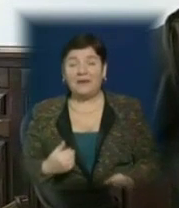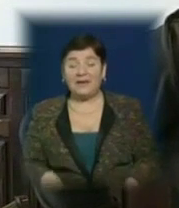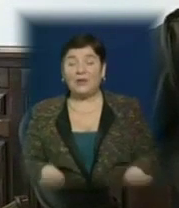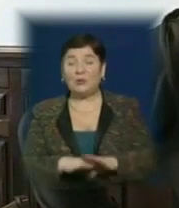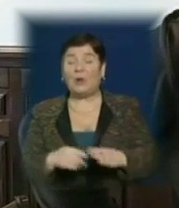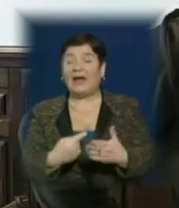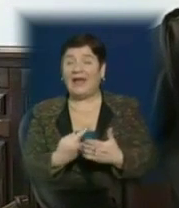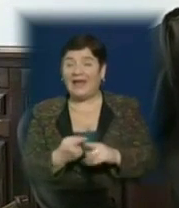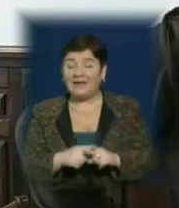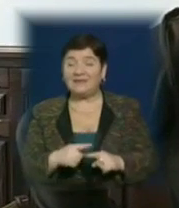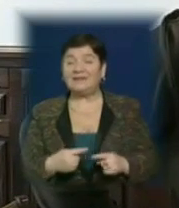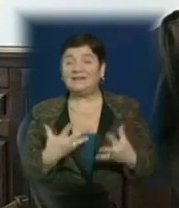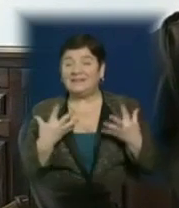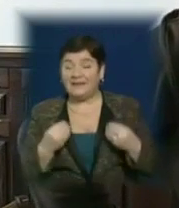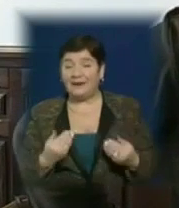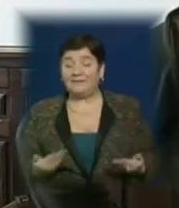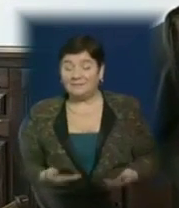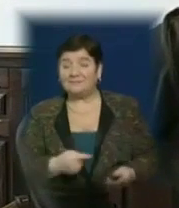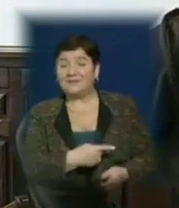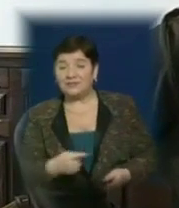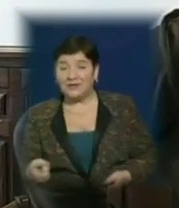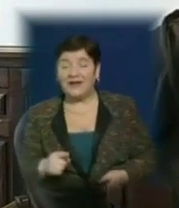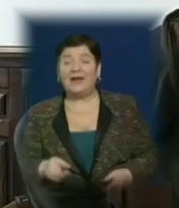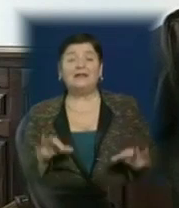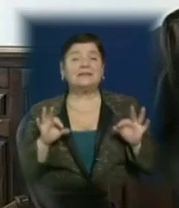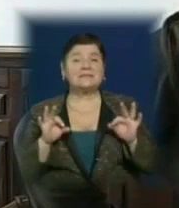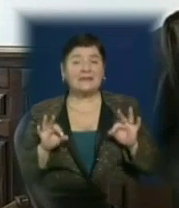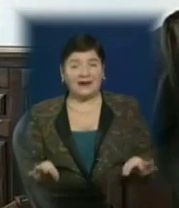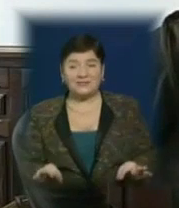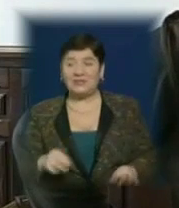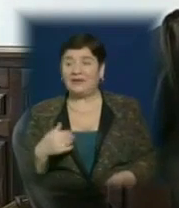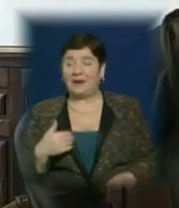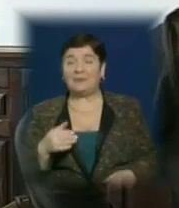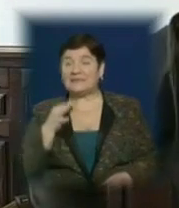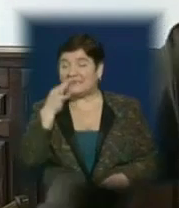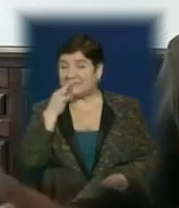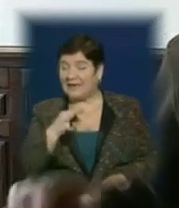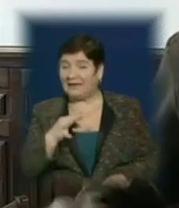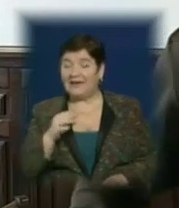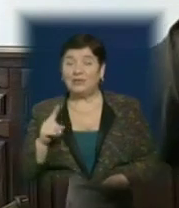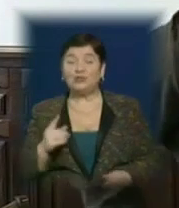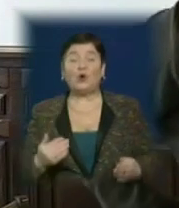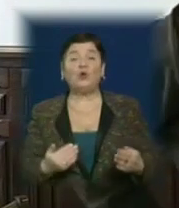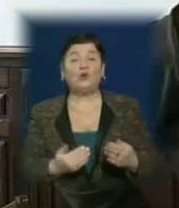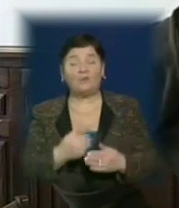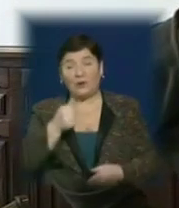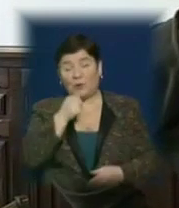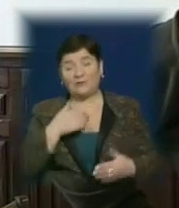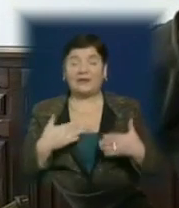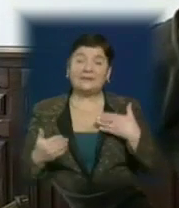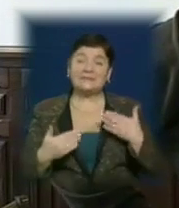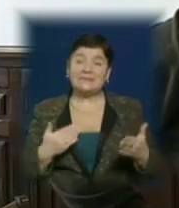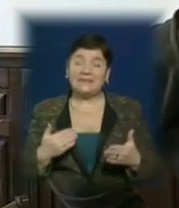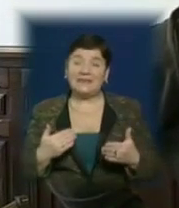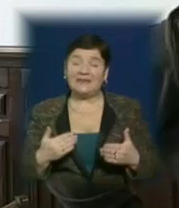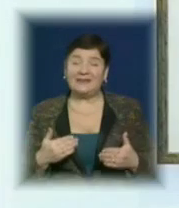тих днів, що ми можемо сміло праздновати такі настоящі, я би сказав, праздники. Тому що Новий рік – це таке відносительне, а Рождество, Пасха